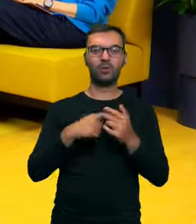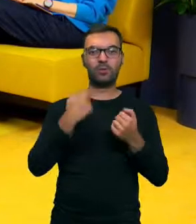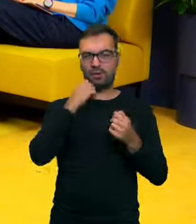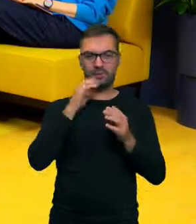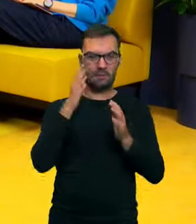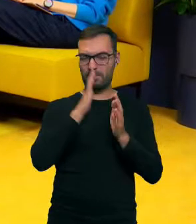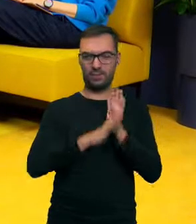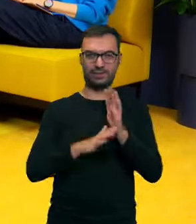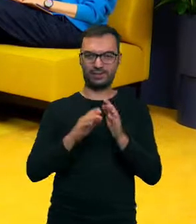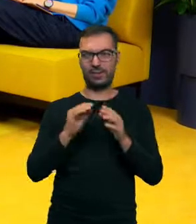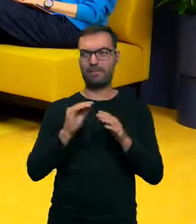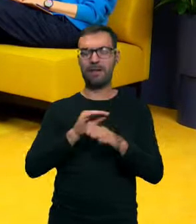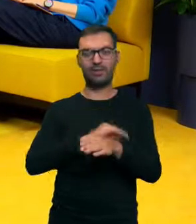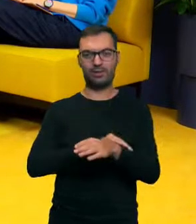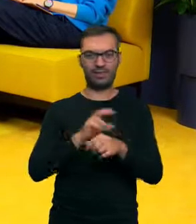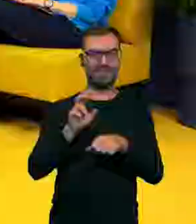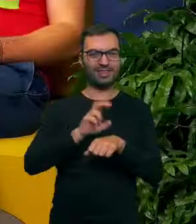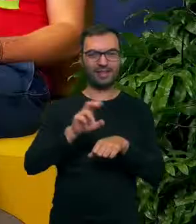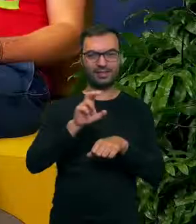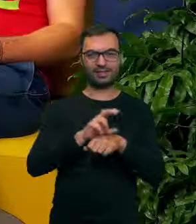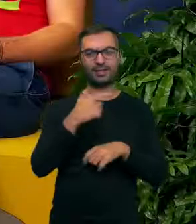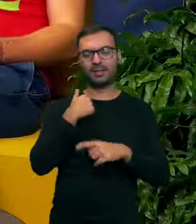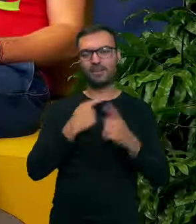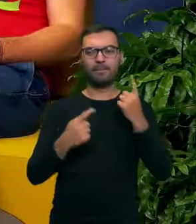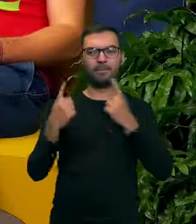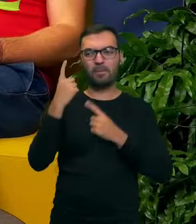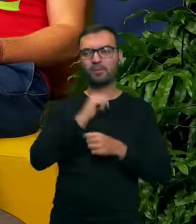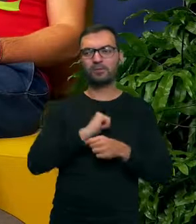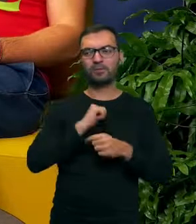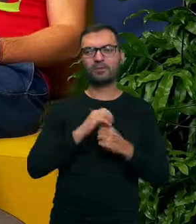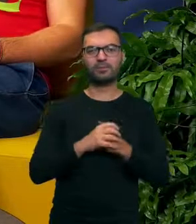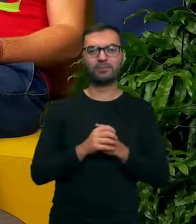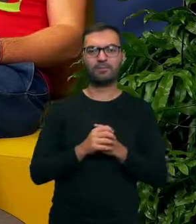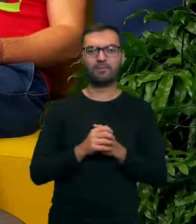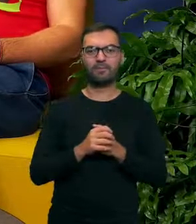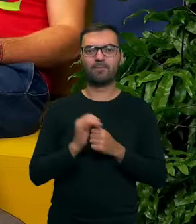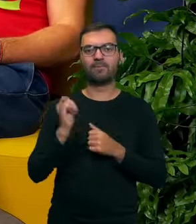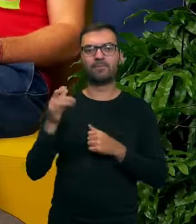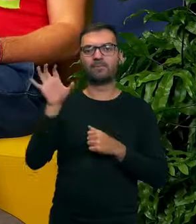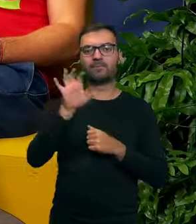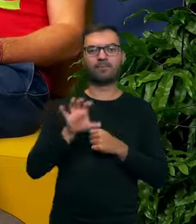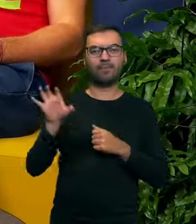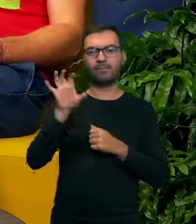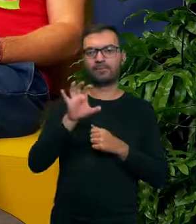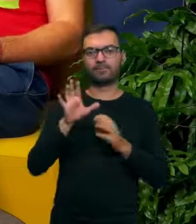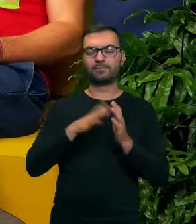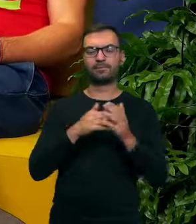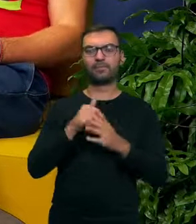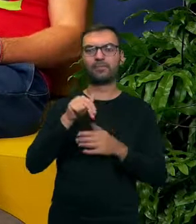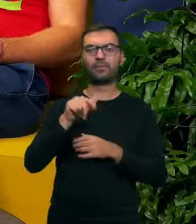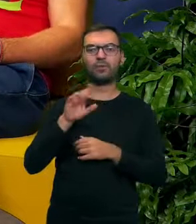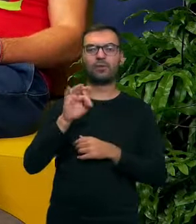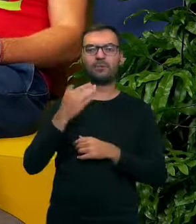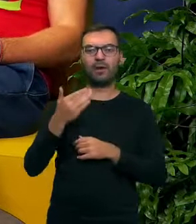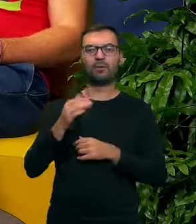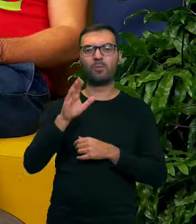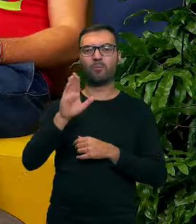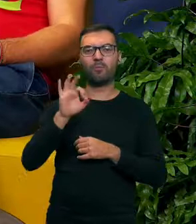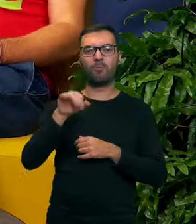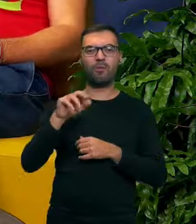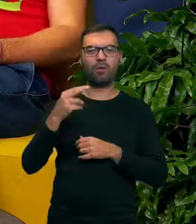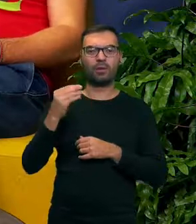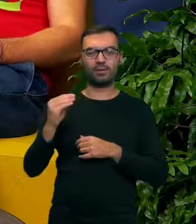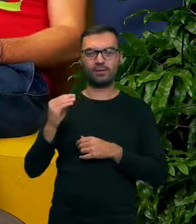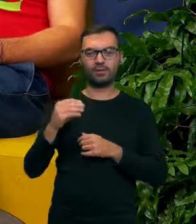dosyć proste. I ja sobie pomyślałem, że wiesz, jak oglądasz, nie wiem, Ultimatum Berna, czy jakikolwiek